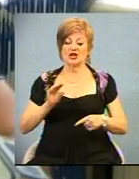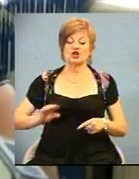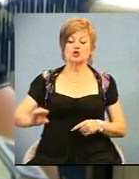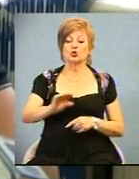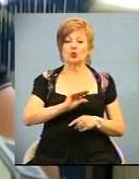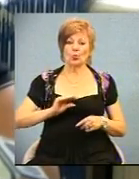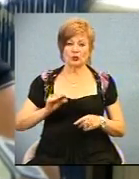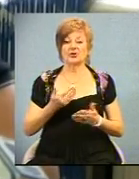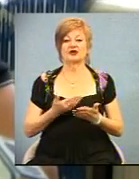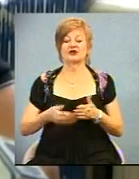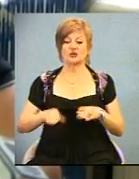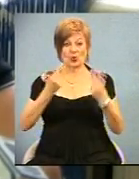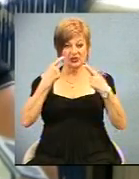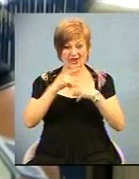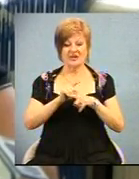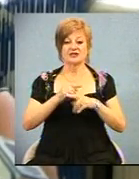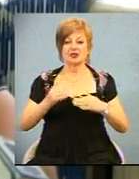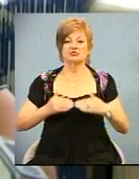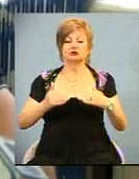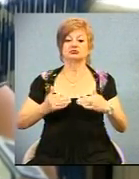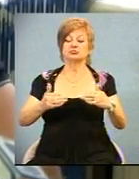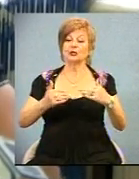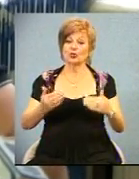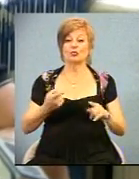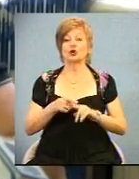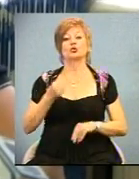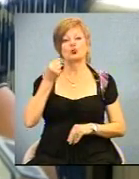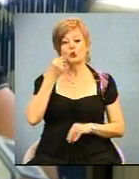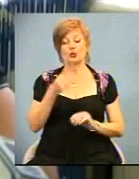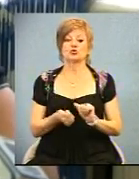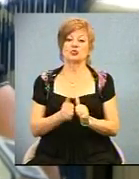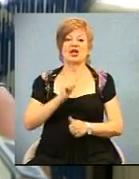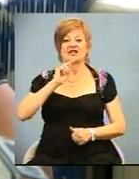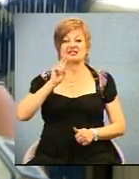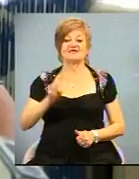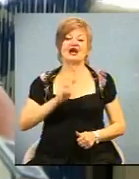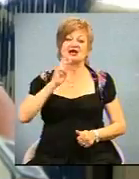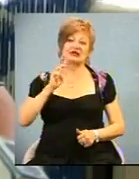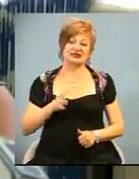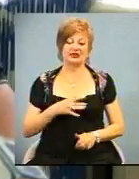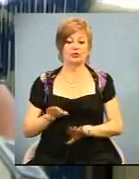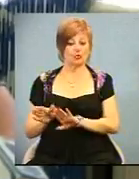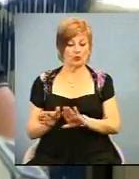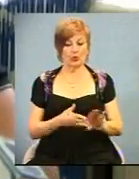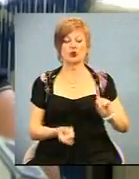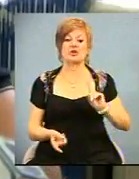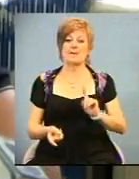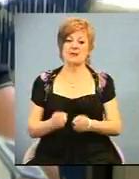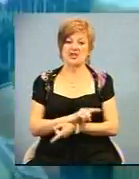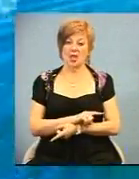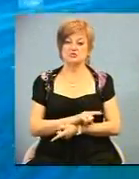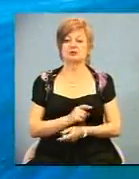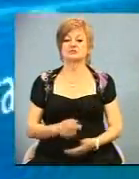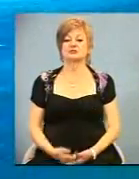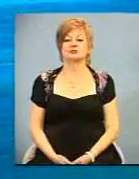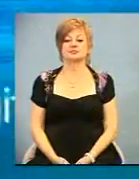то техніка все время йде вперед. Поэтому... Лучше, конечно, там 2-3 года проходит, ну 3-4 года проходит, ну и как бы